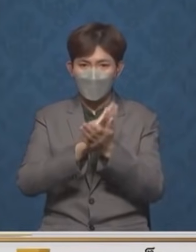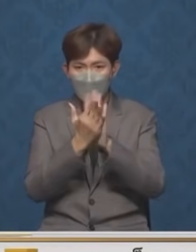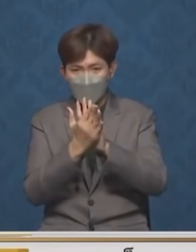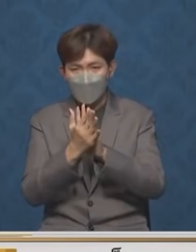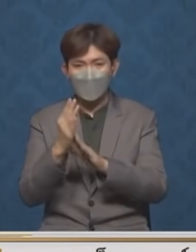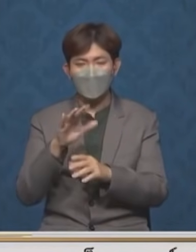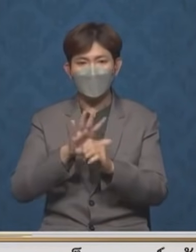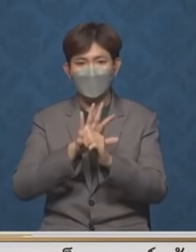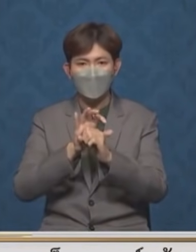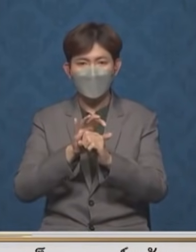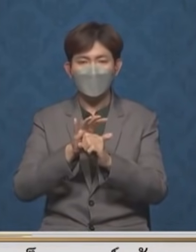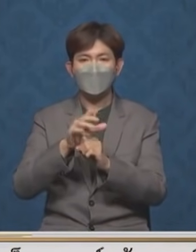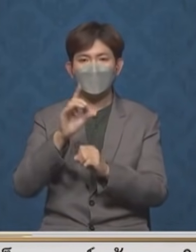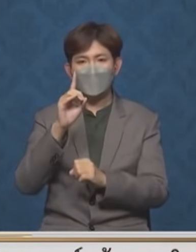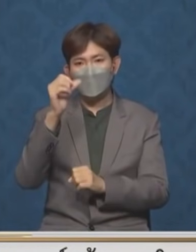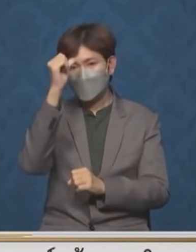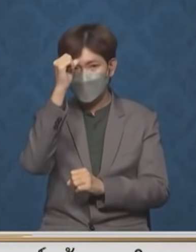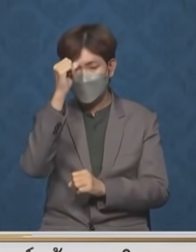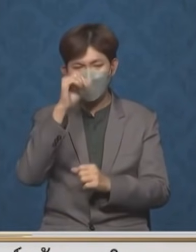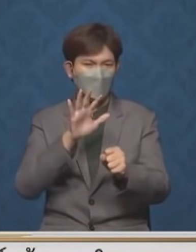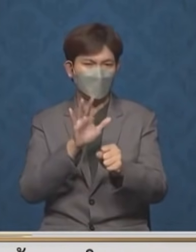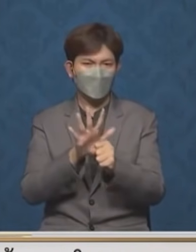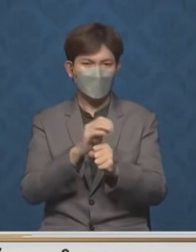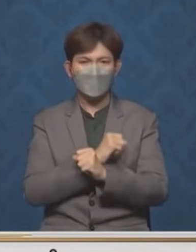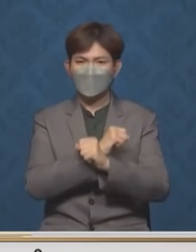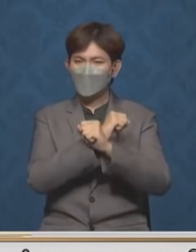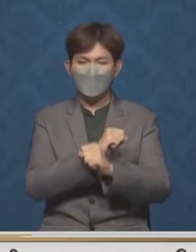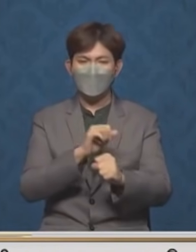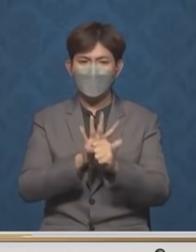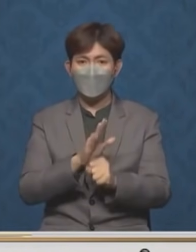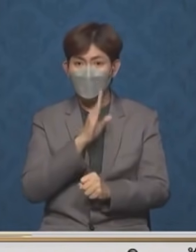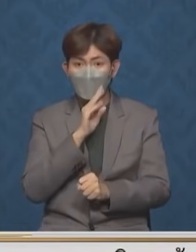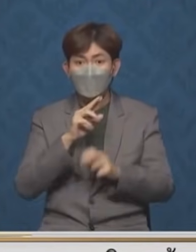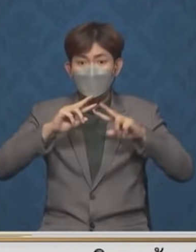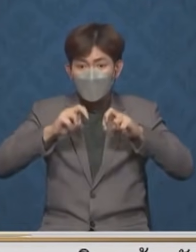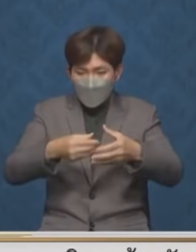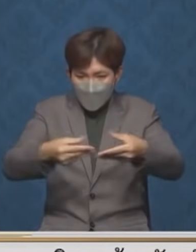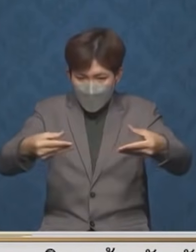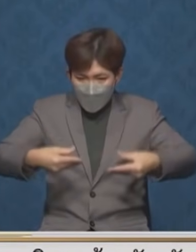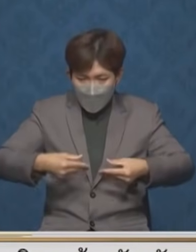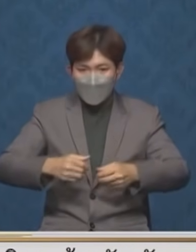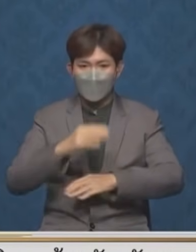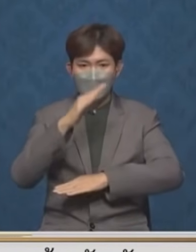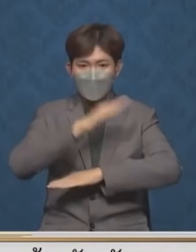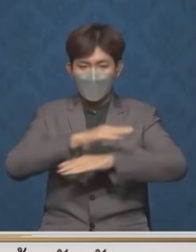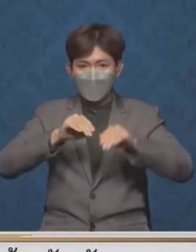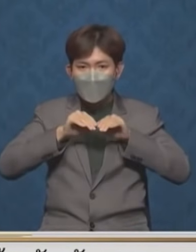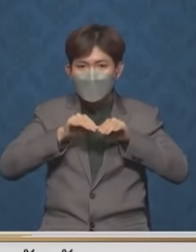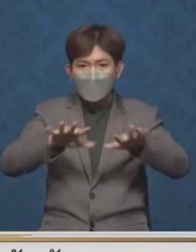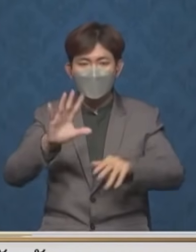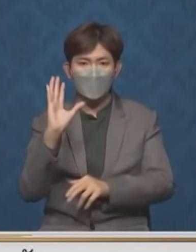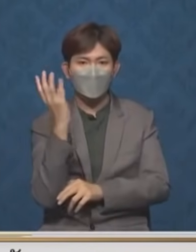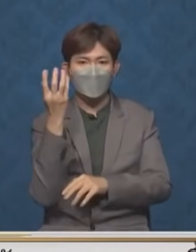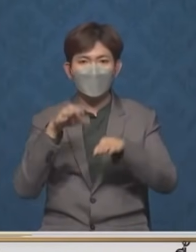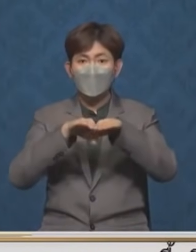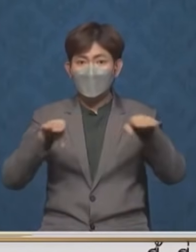ดลต้าถ้านายอนุทินชาญวีรกูลมีงานวิจัยที่ทำอย่างเป็นระบบตีพิมพ์ในระดับสากลที่ยืนยันได้ว่